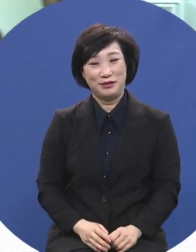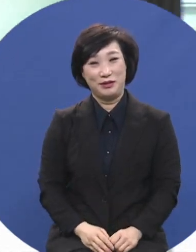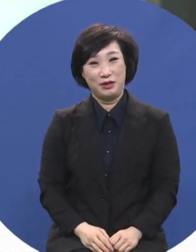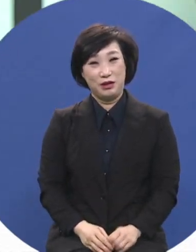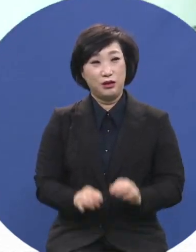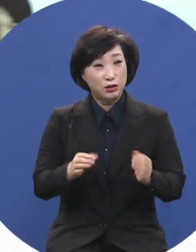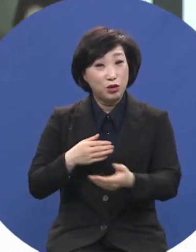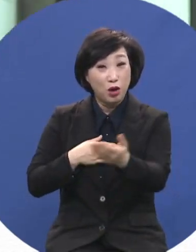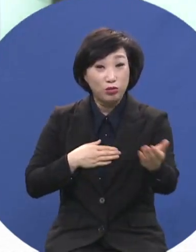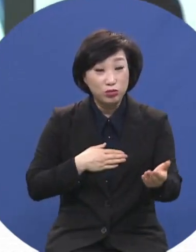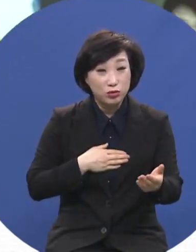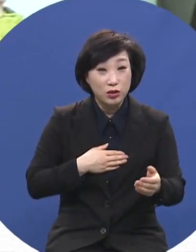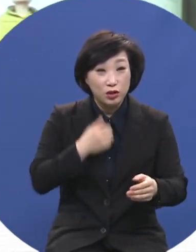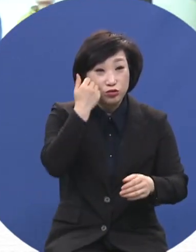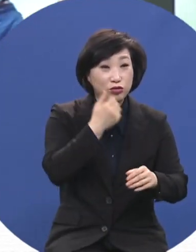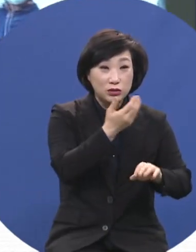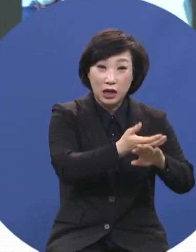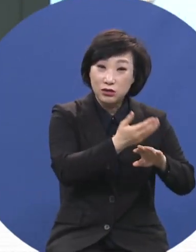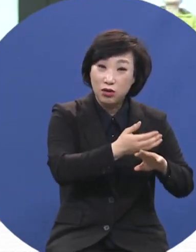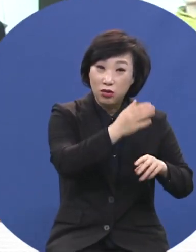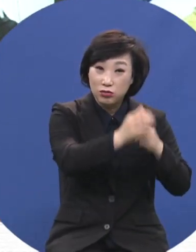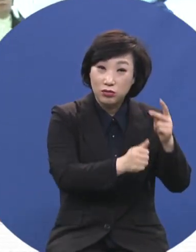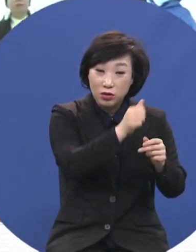근데 어떻게 다른 신을 섬기겠어요?